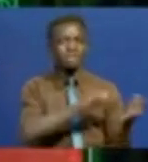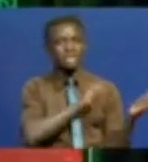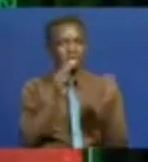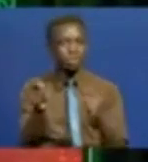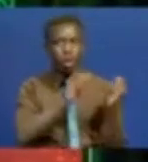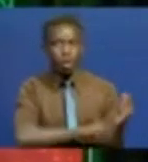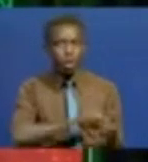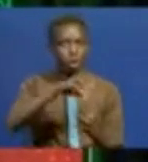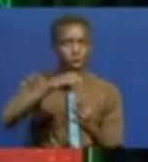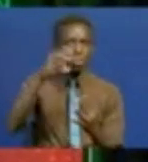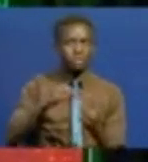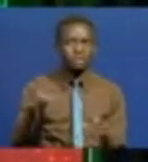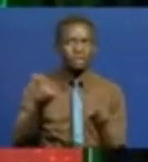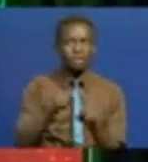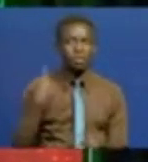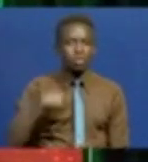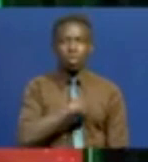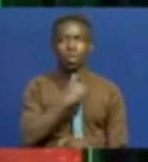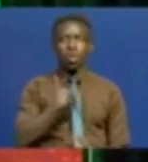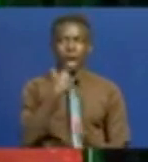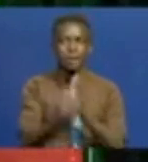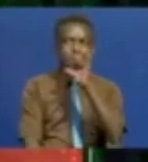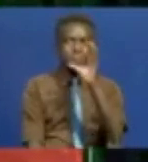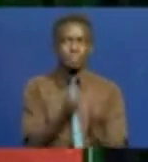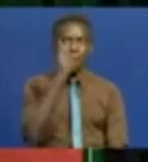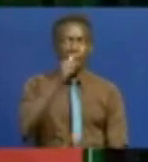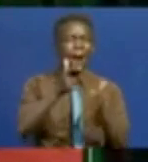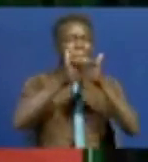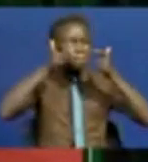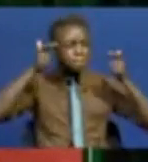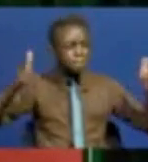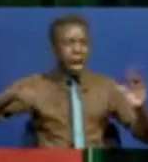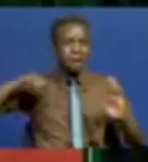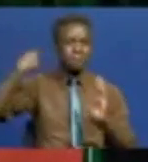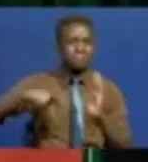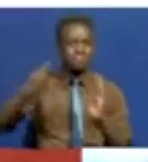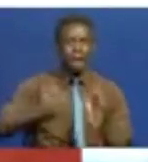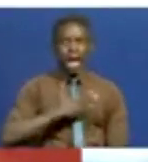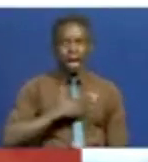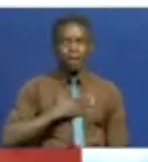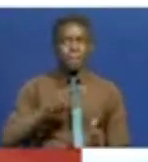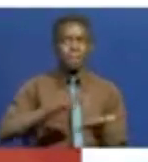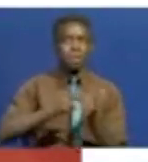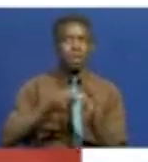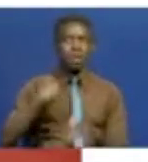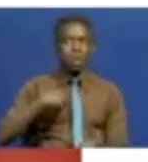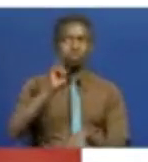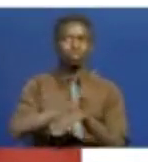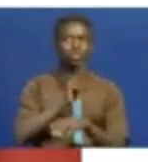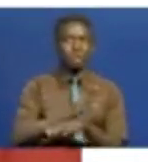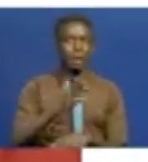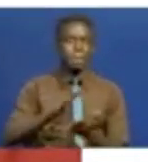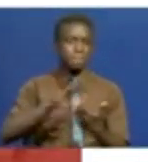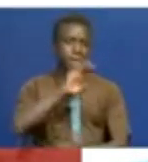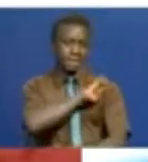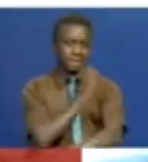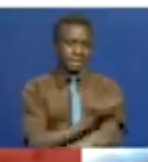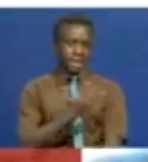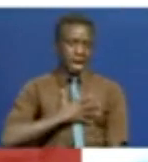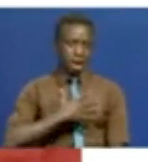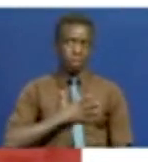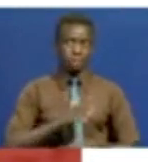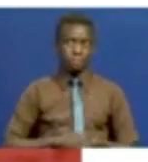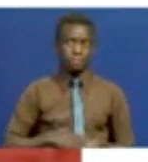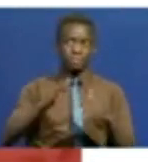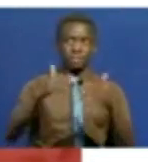are setting up one of the biggest solar power plants, so we move to cleaner energy. Kampuni hiyo ilipunguza kiwango chake